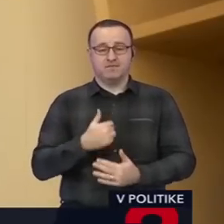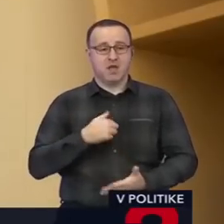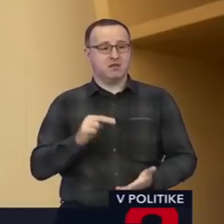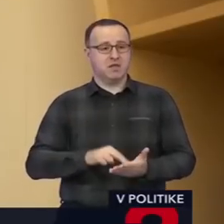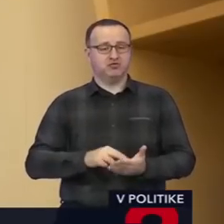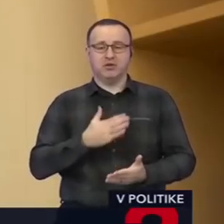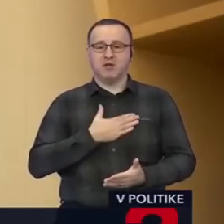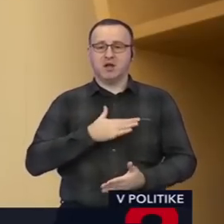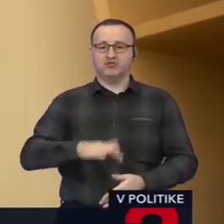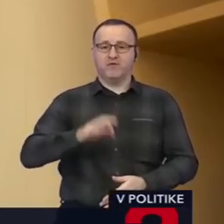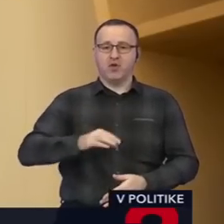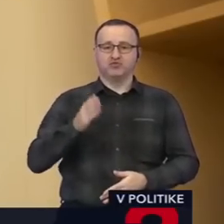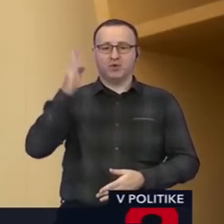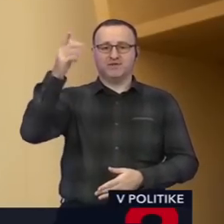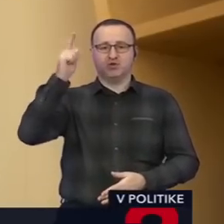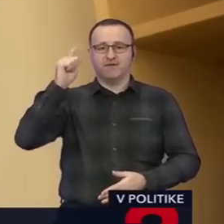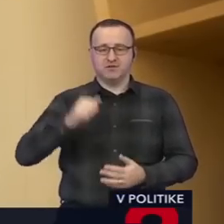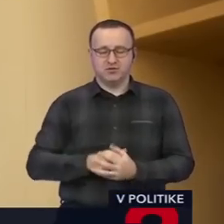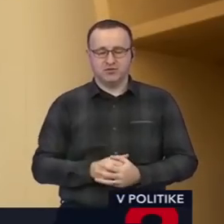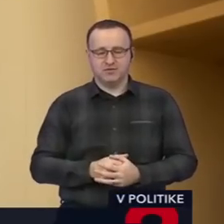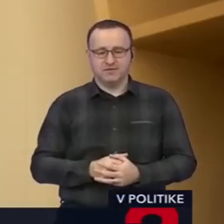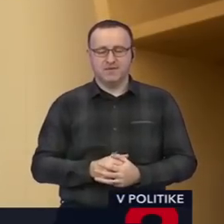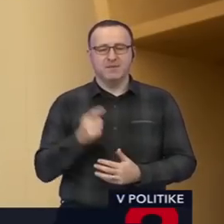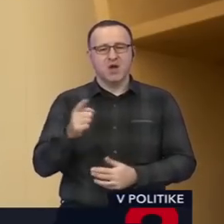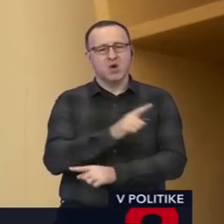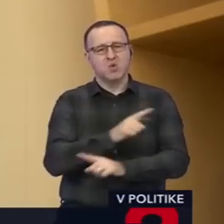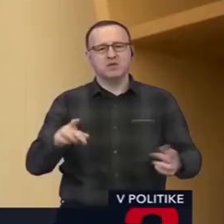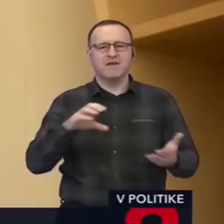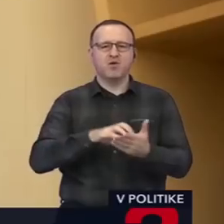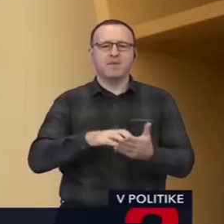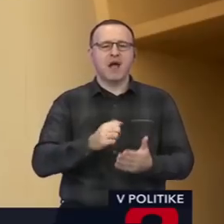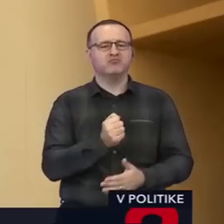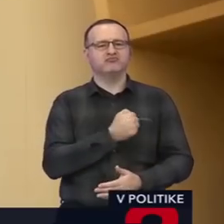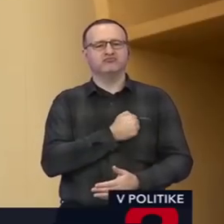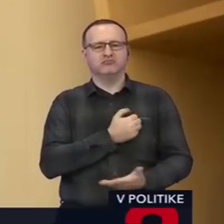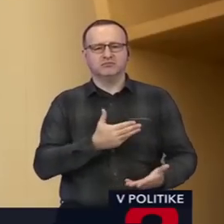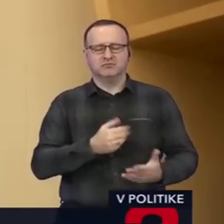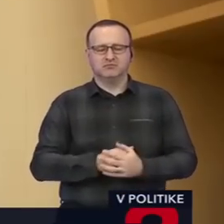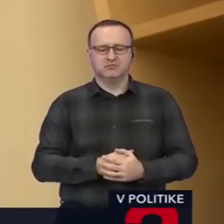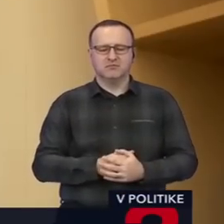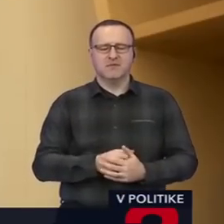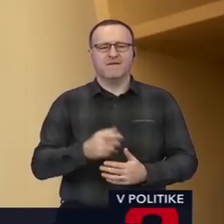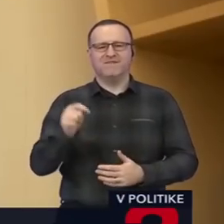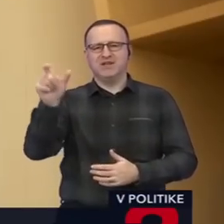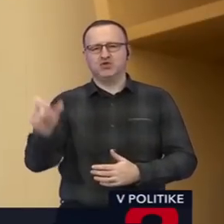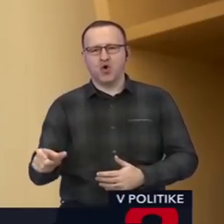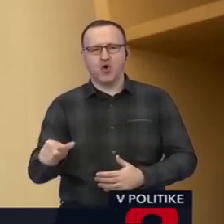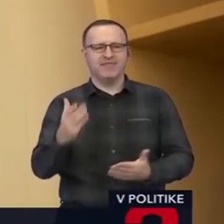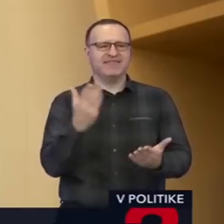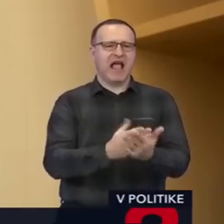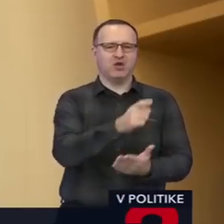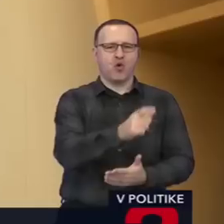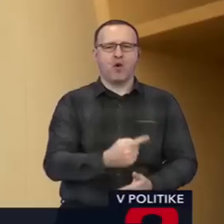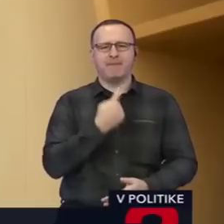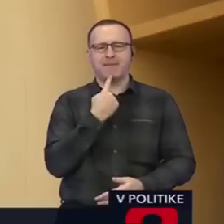začiatku politike tvrdím, že sú rôzne formy patriotizmu, ten, do ktorého sa balí a Robert Fico či Andrej Danko je len